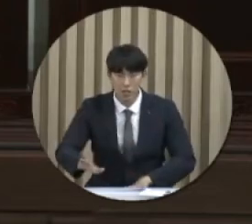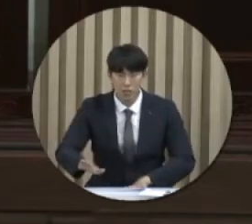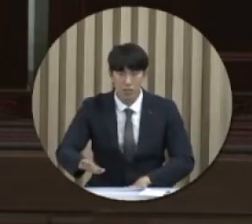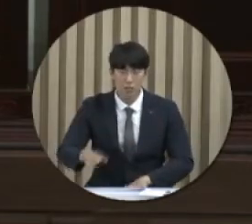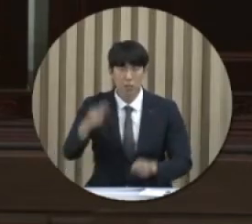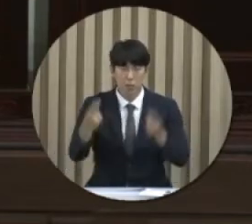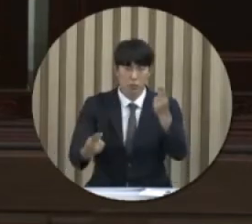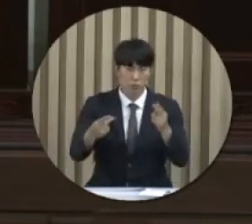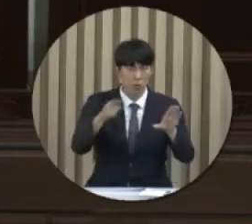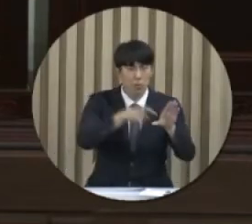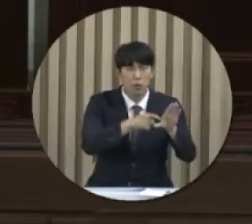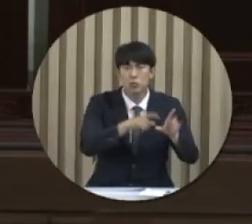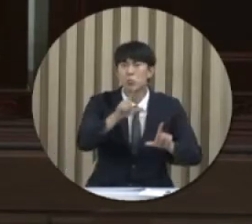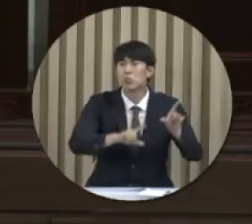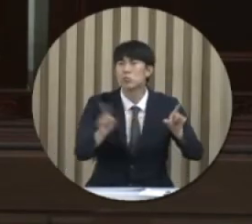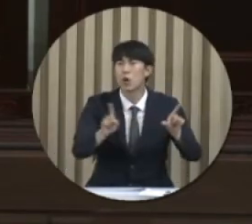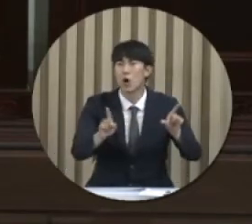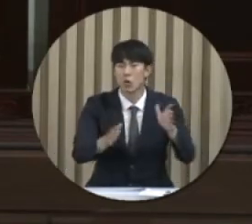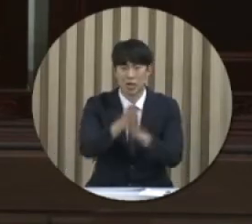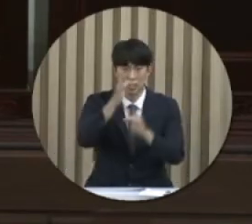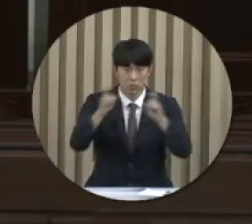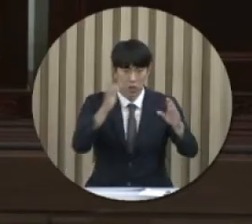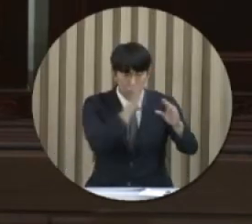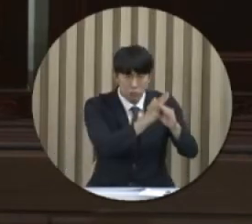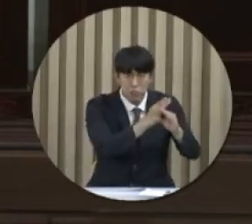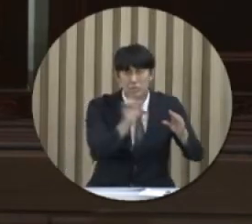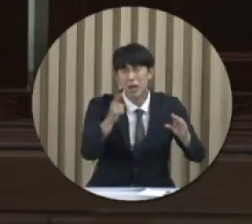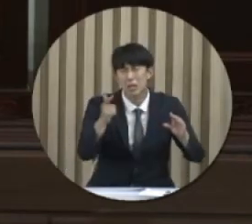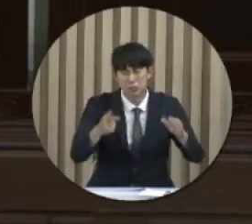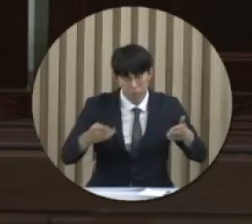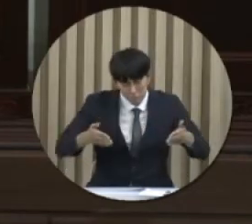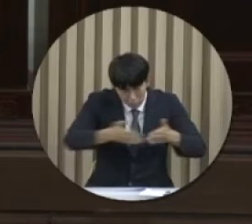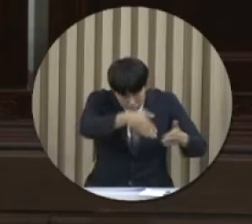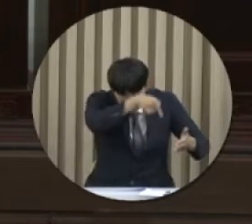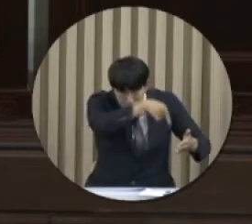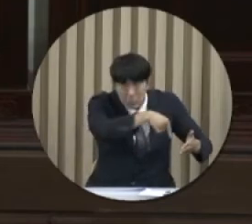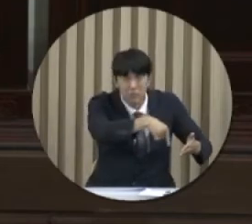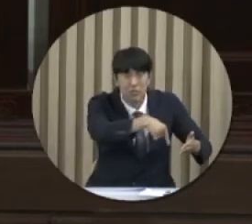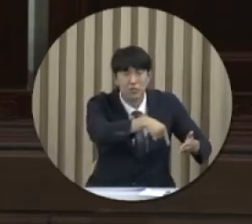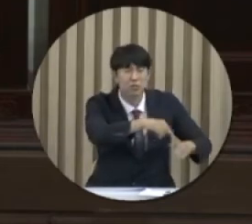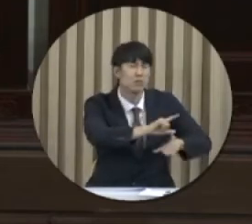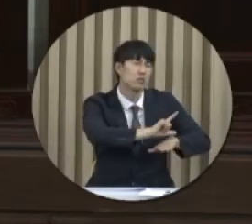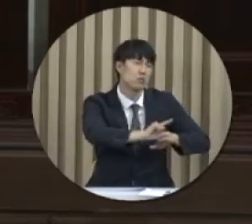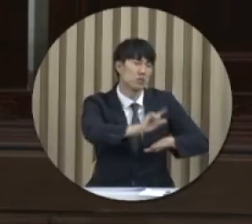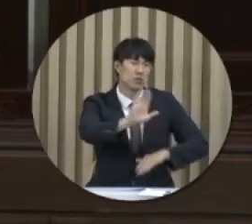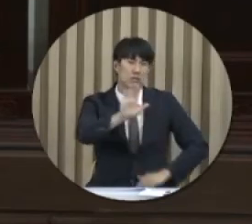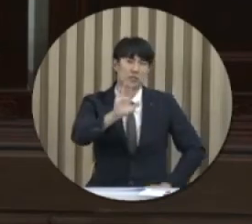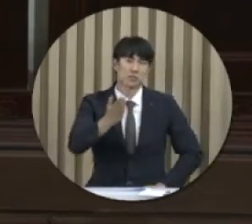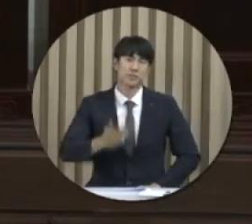모습은 화성의 중심에서 변방으로 전락해버리고 말았습니다.